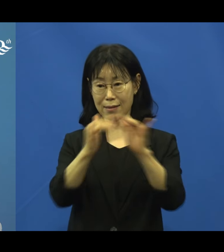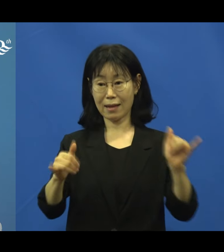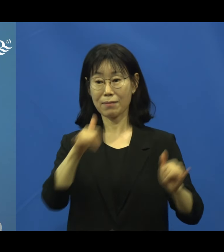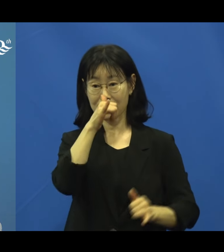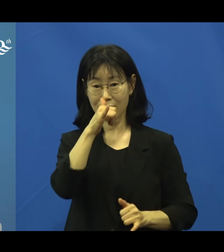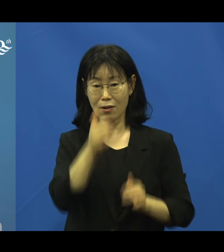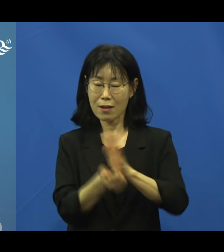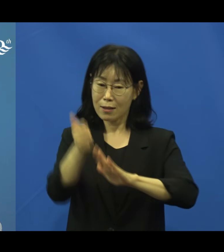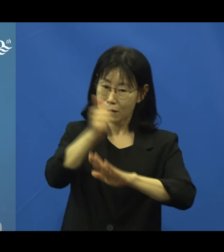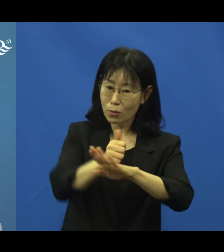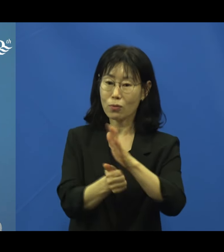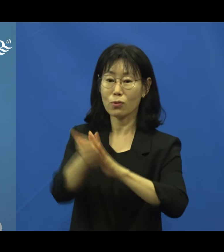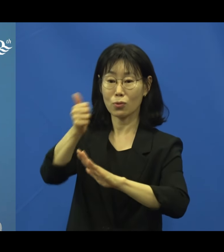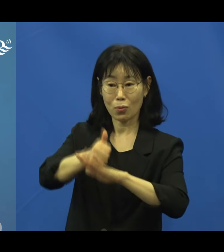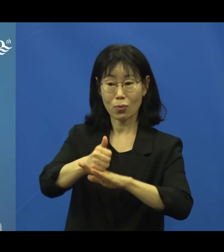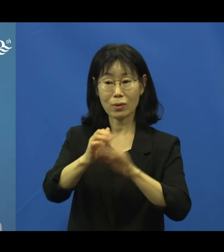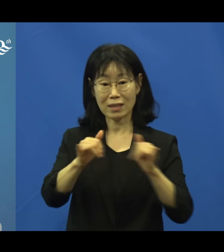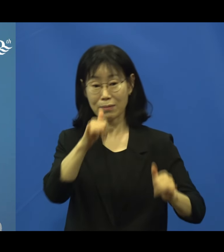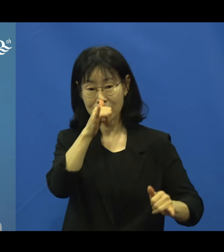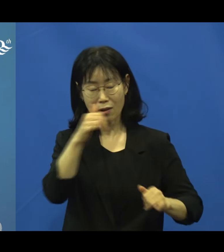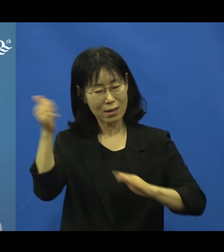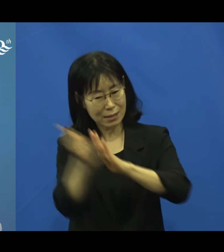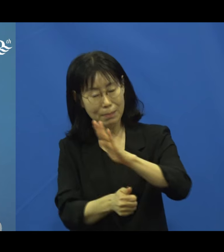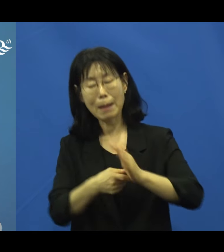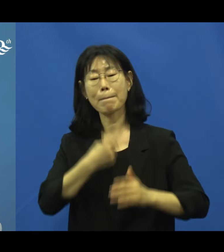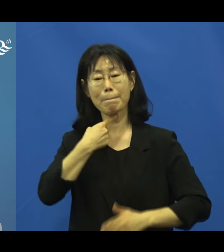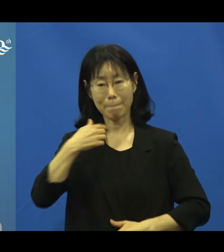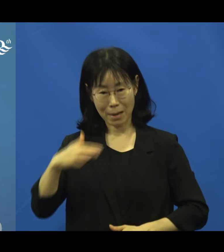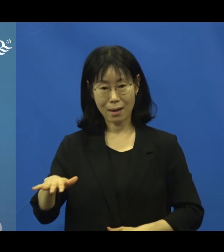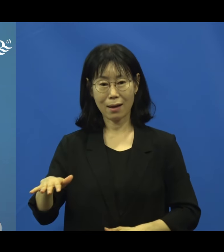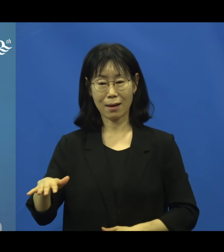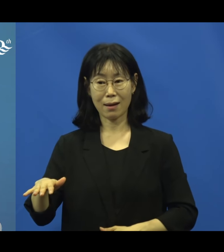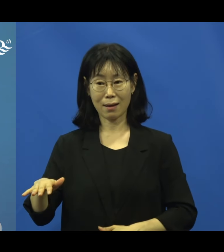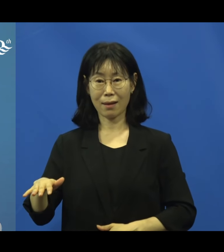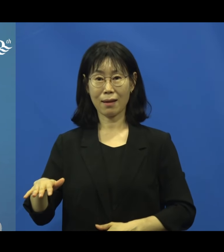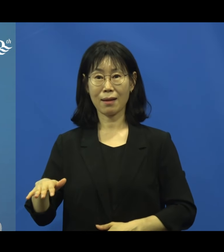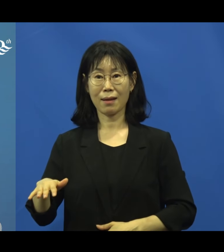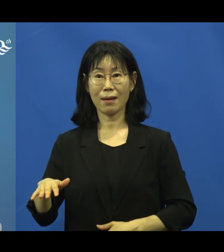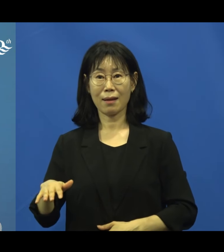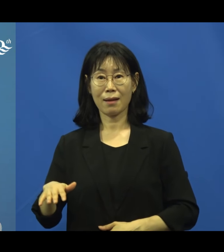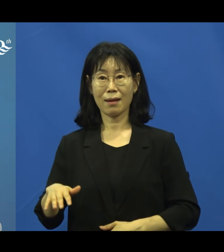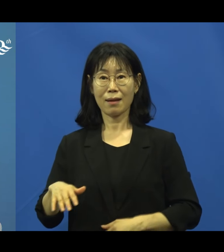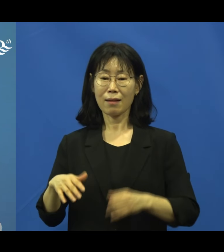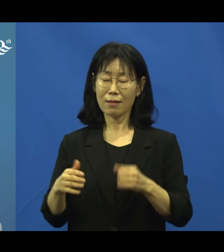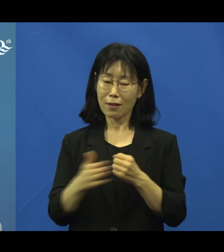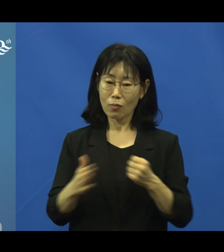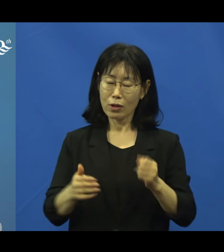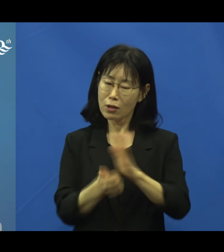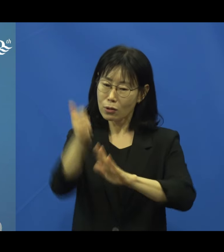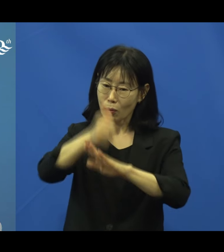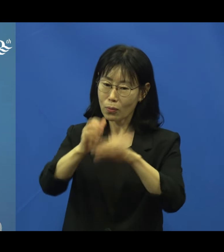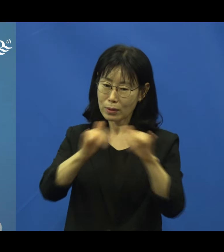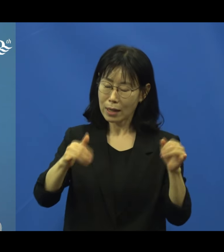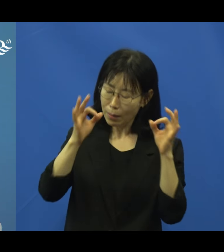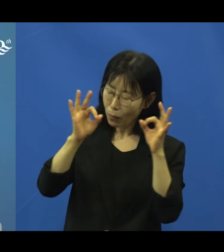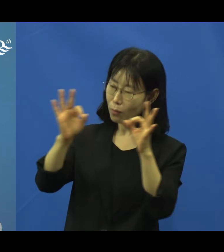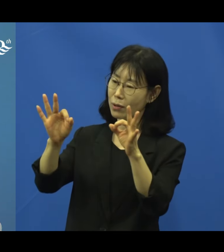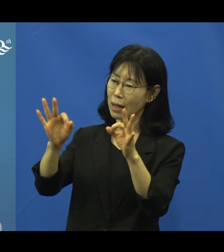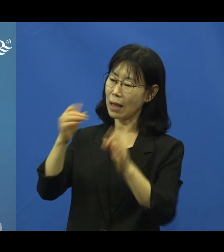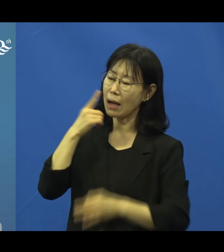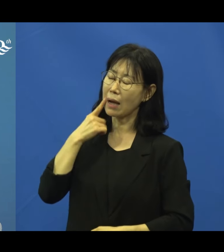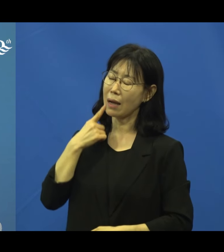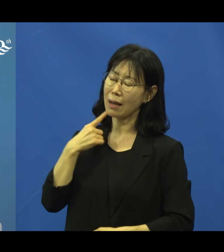사람들. 성공하면 회자되는 인물, 딱 떠오르는 인물, 만인의 부름을 사는 사람.